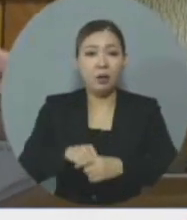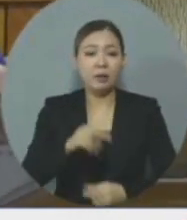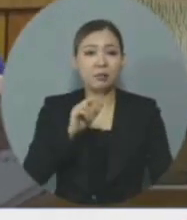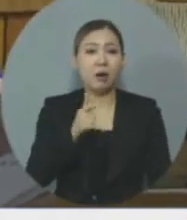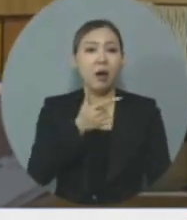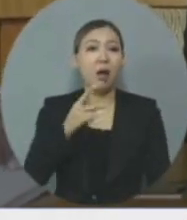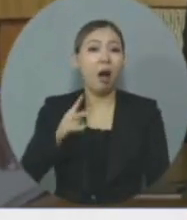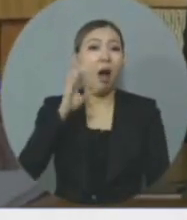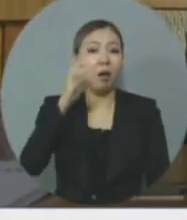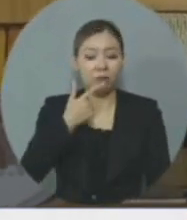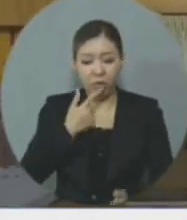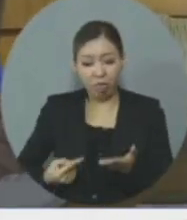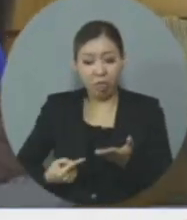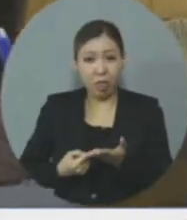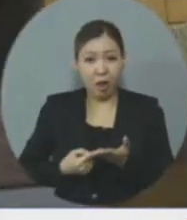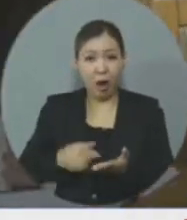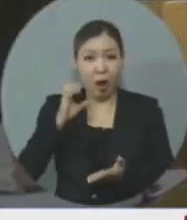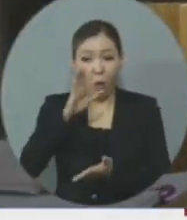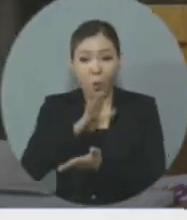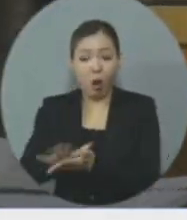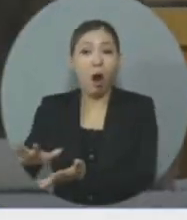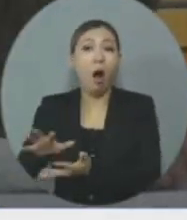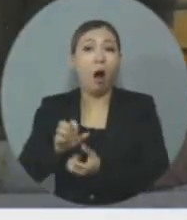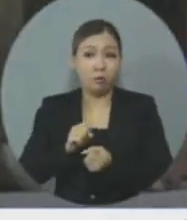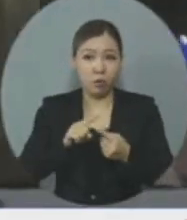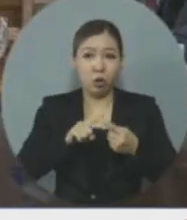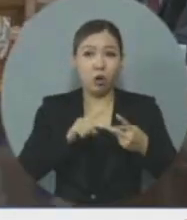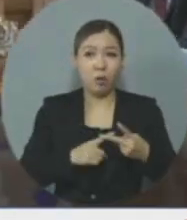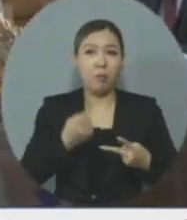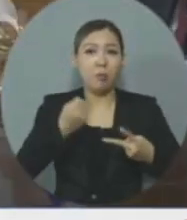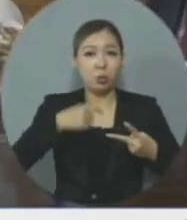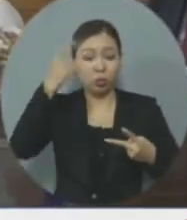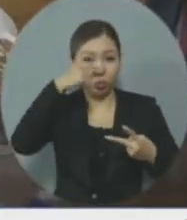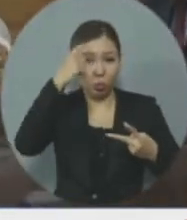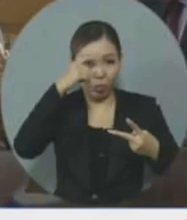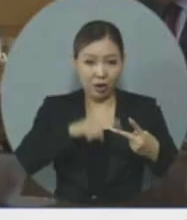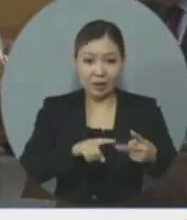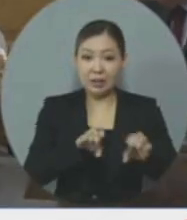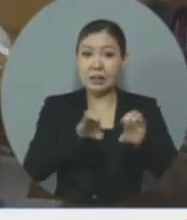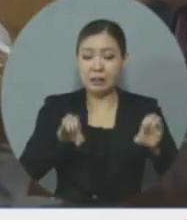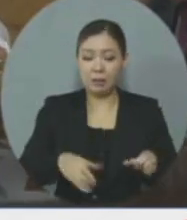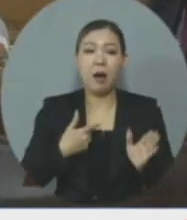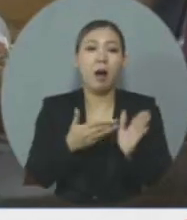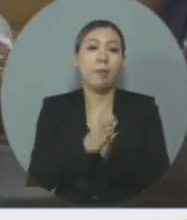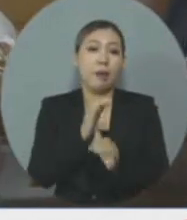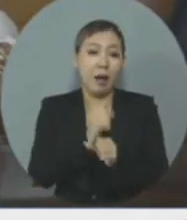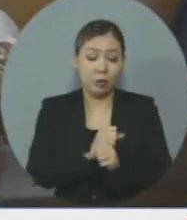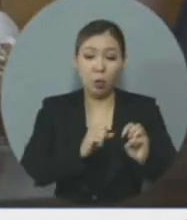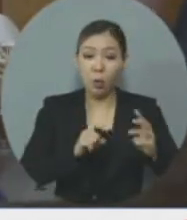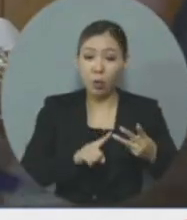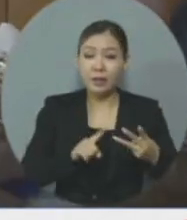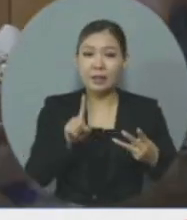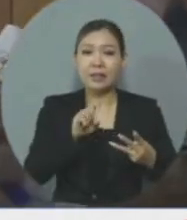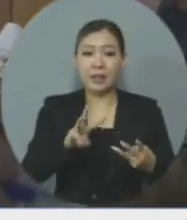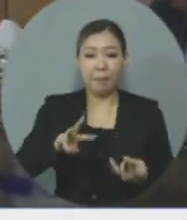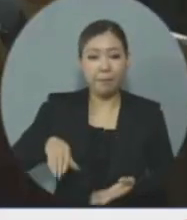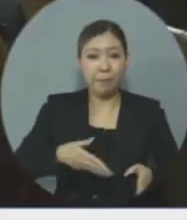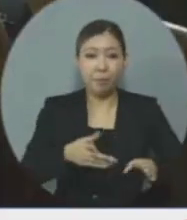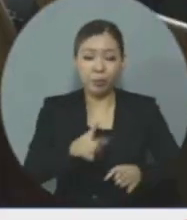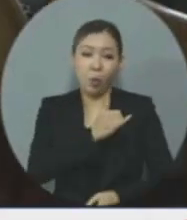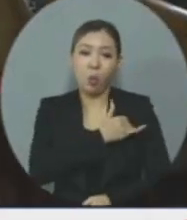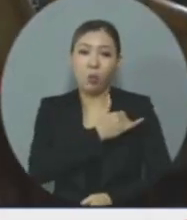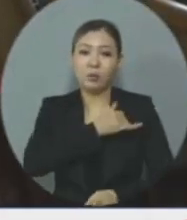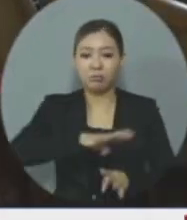цэнийлэг зөвлөх, цахилгаан автобусанд худалдаа авах. Хоёрдугаар зогсоолоос автомашин төрөөслөх системийн үүсгэлд хамтран ажиллах. За 3 дугаар замын хөдөлгөөний удирдлагын систем,